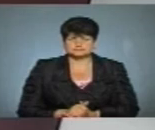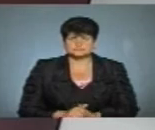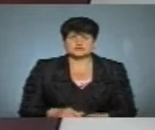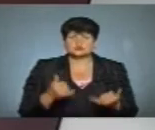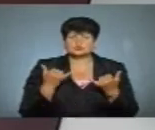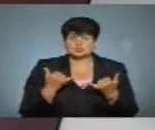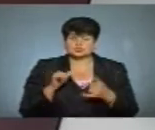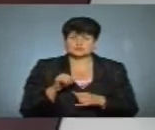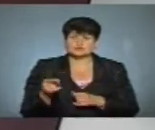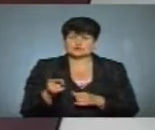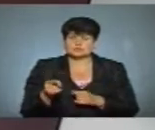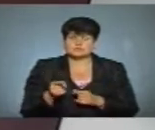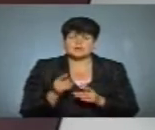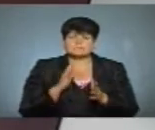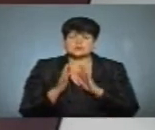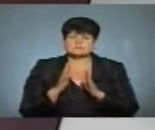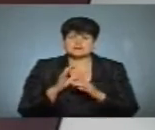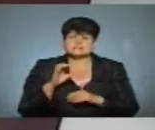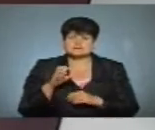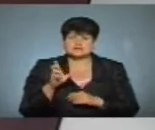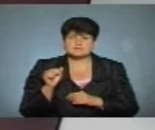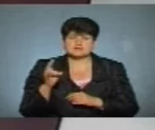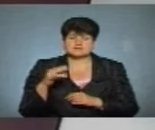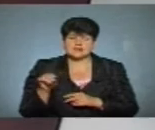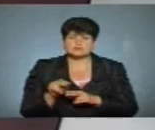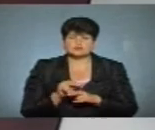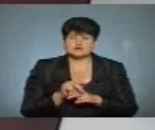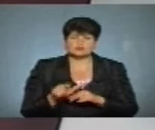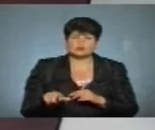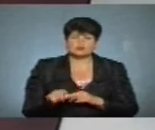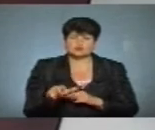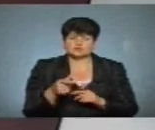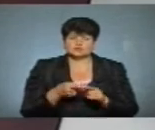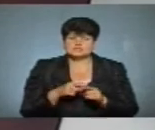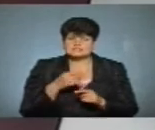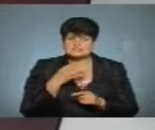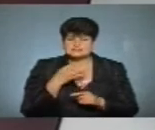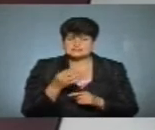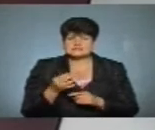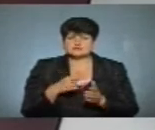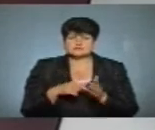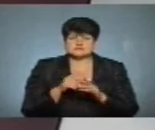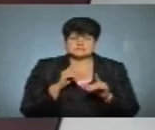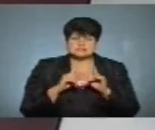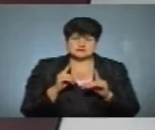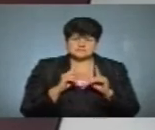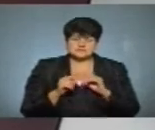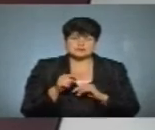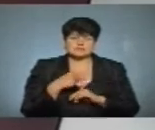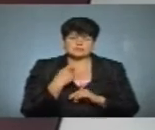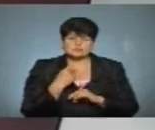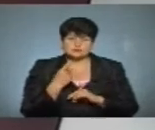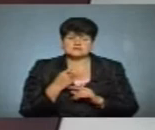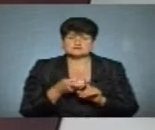Сьогодні в Тернополі на проспекті Степана Бандери ремонтуватимуть дорогу. Про це повідомила речниця Тернопільської міськради Мар'яна Зварич. За її